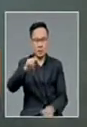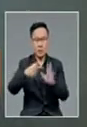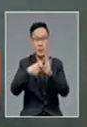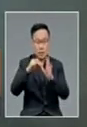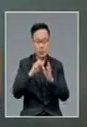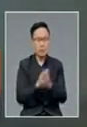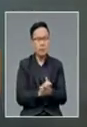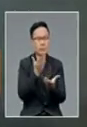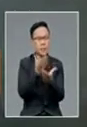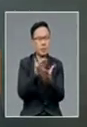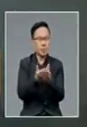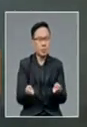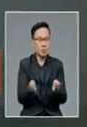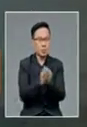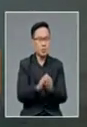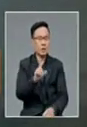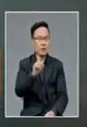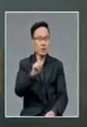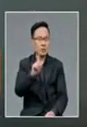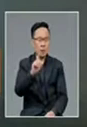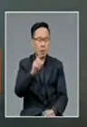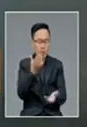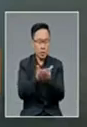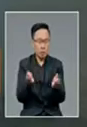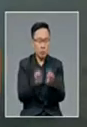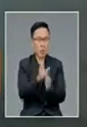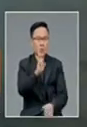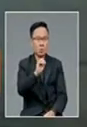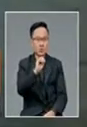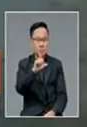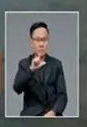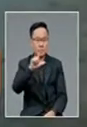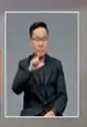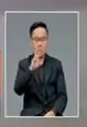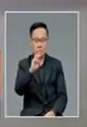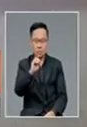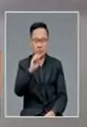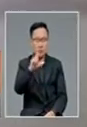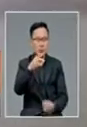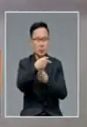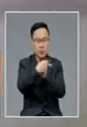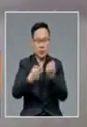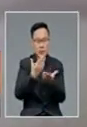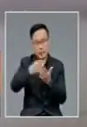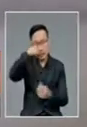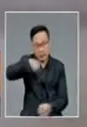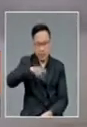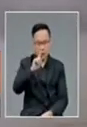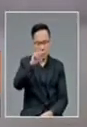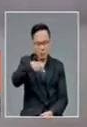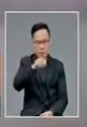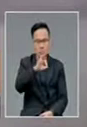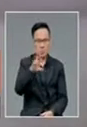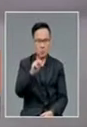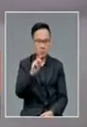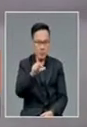ซึ่งมีมูลค่าตามราคาปัจจุบันที่60ล้านดอลลาร์สหรัฐหรือว่าราว 1,930 ล้านบาทผู้เชี่ยวชาญ